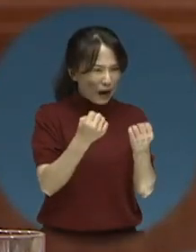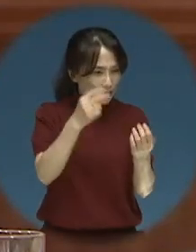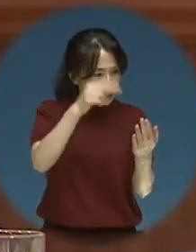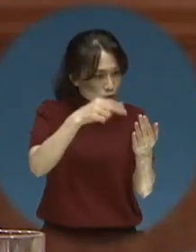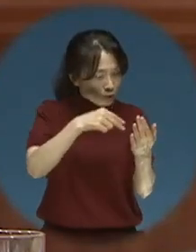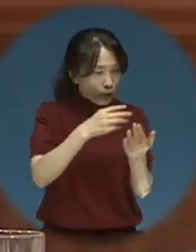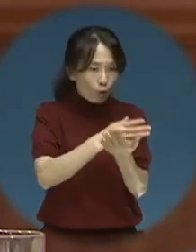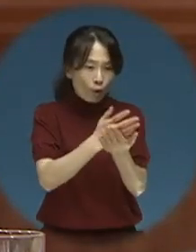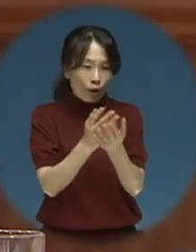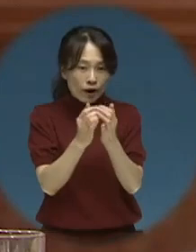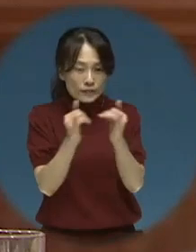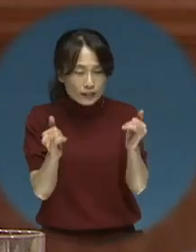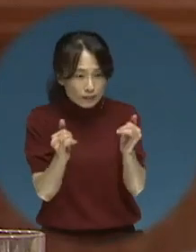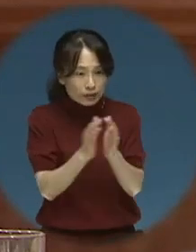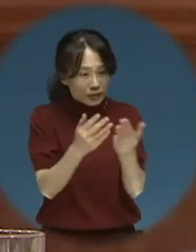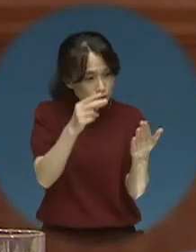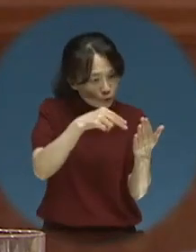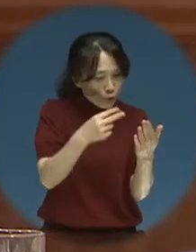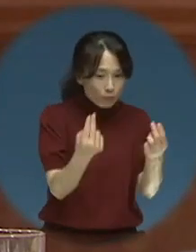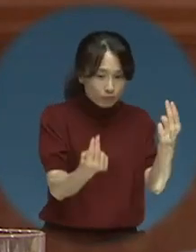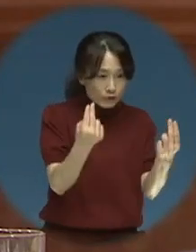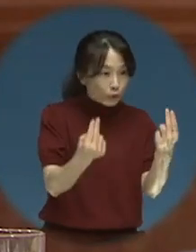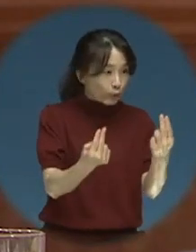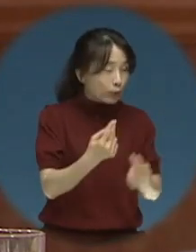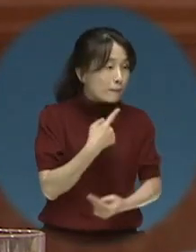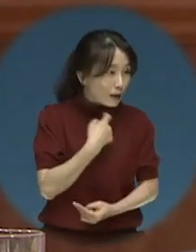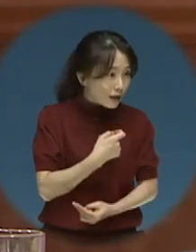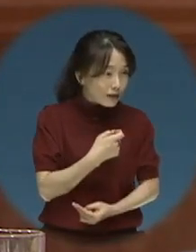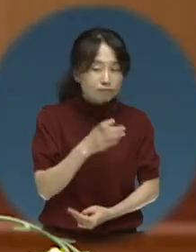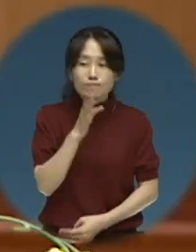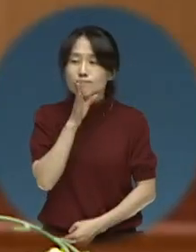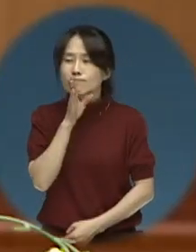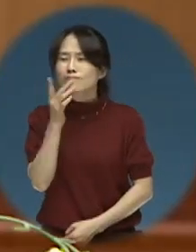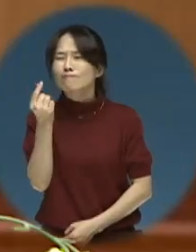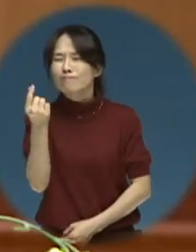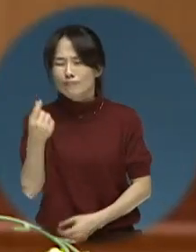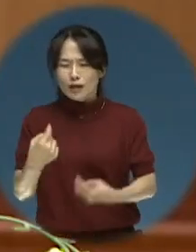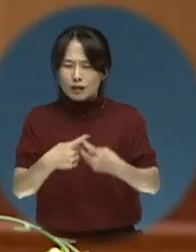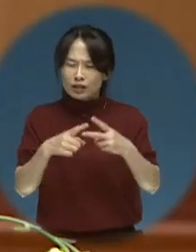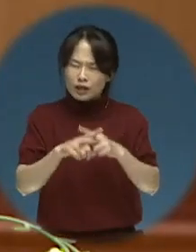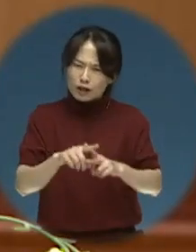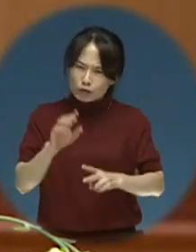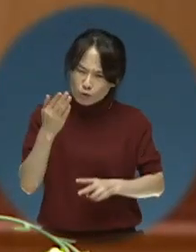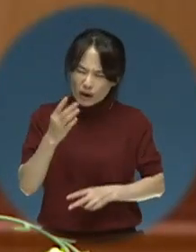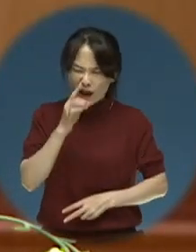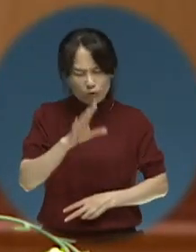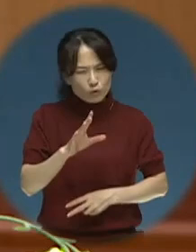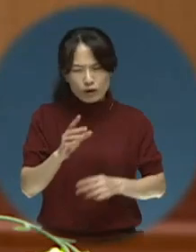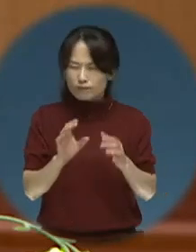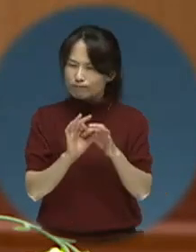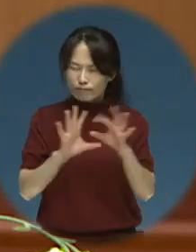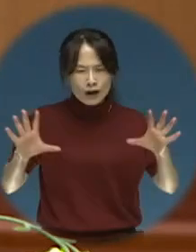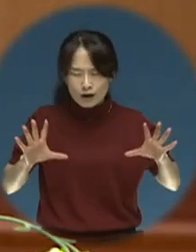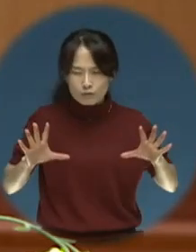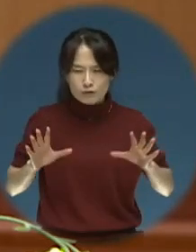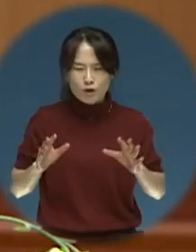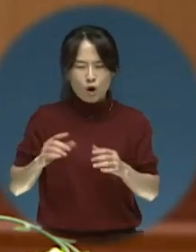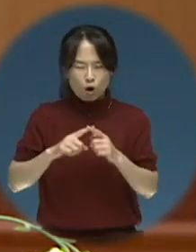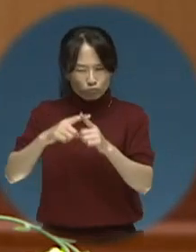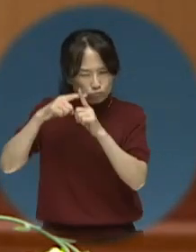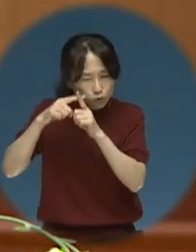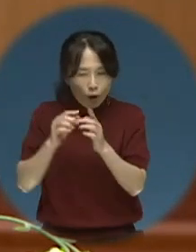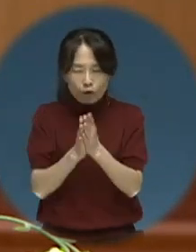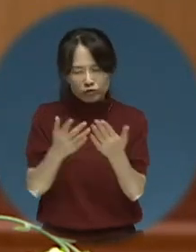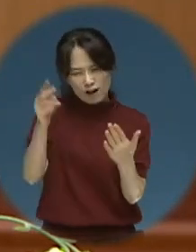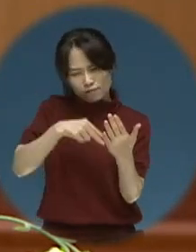사람들의 책을 보면서 비교해보고 이렇게 네, 되신 네, 거겠군요. 네. 뭐 이해가 되든 안 되든이 그때는 이제 읽기 시작했고요.